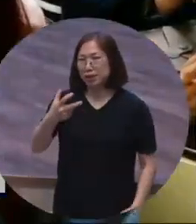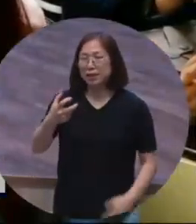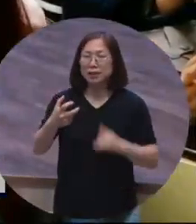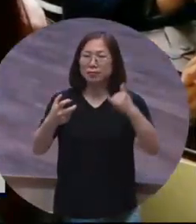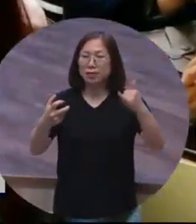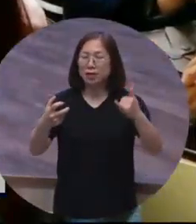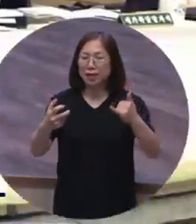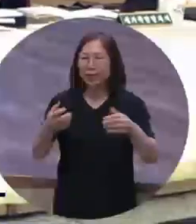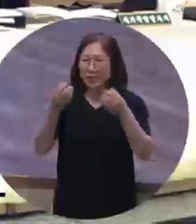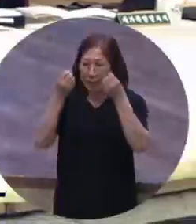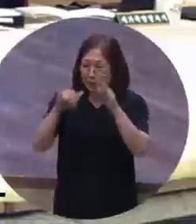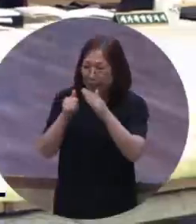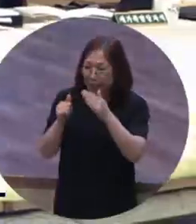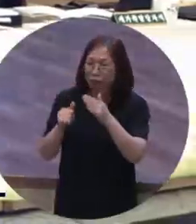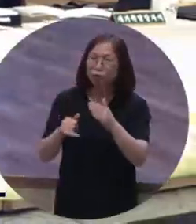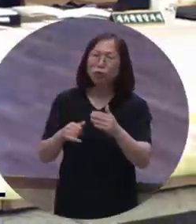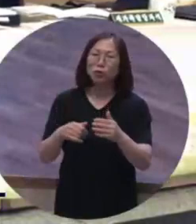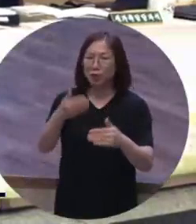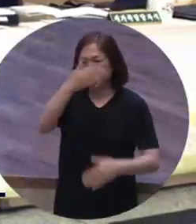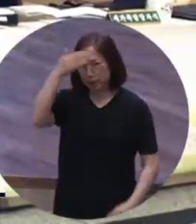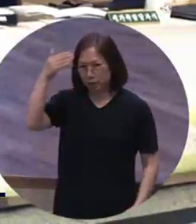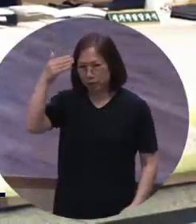EBS 요원의 활약도 대단합니다.